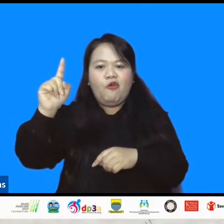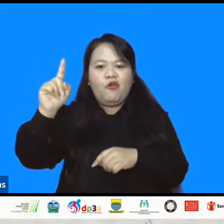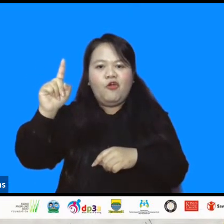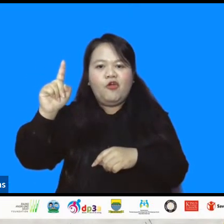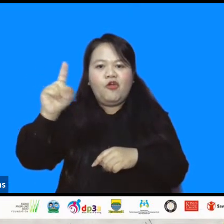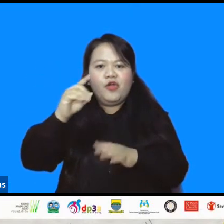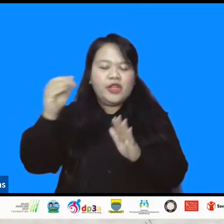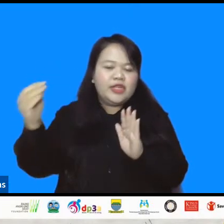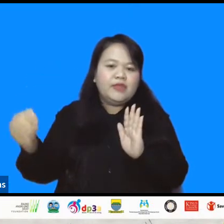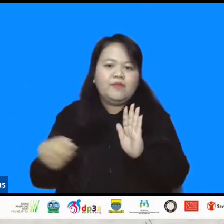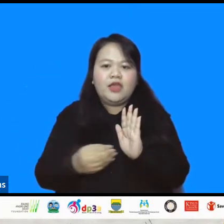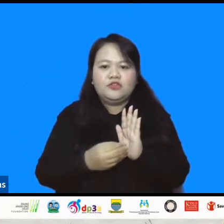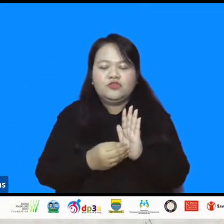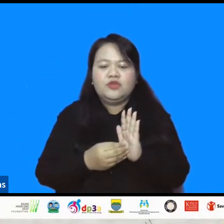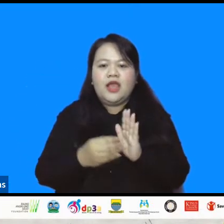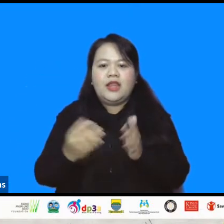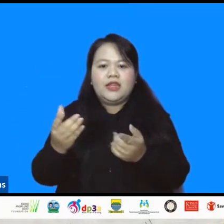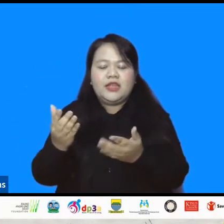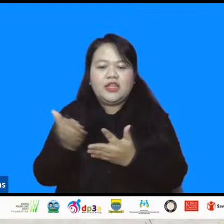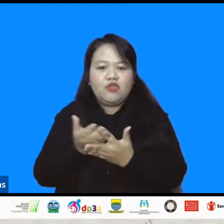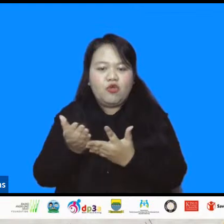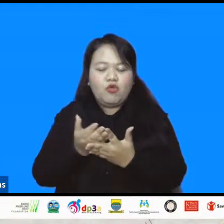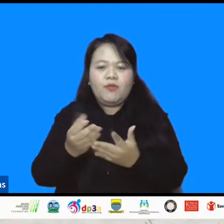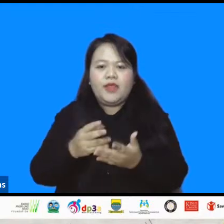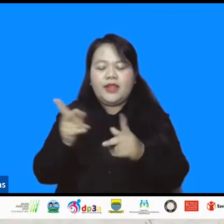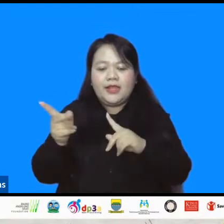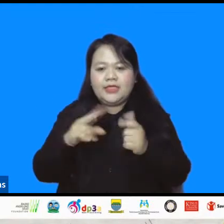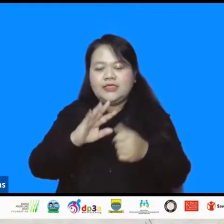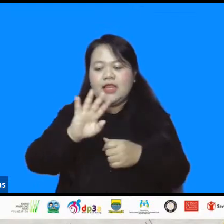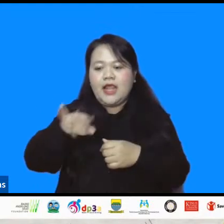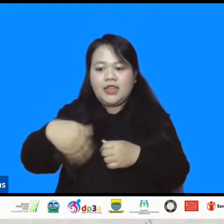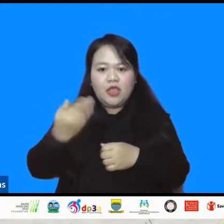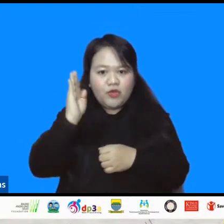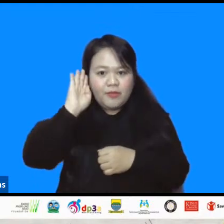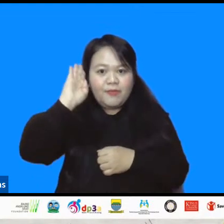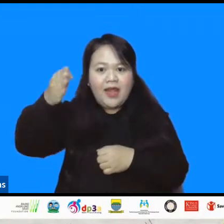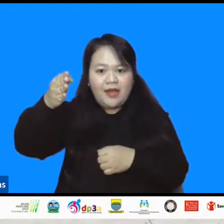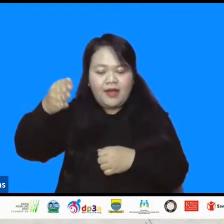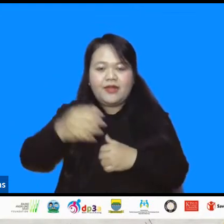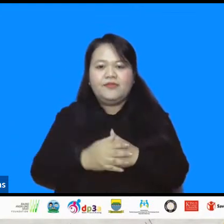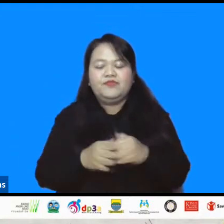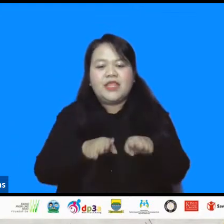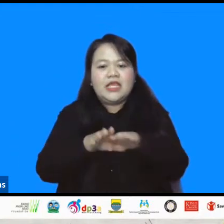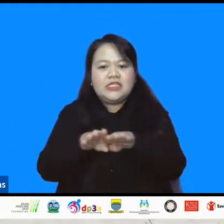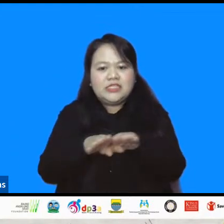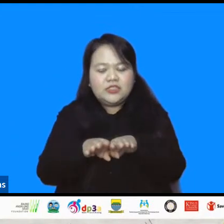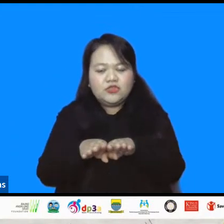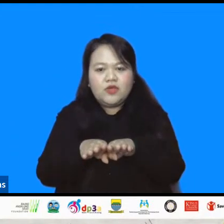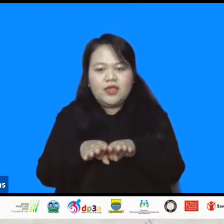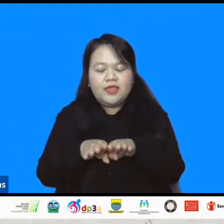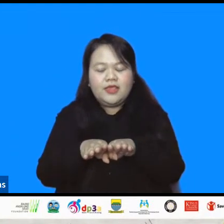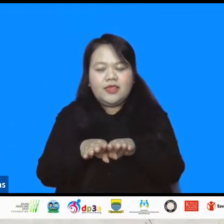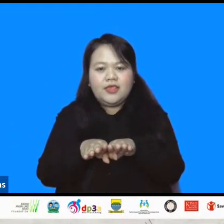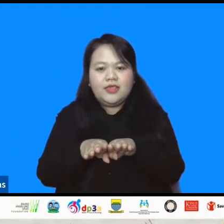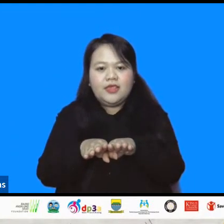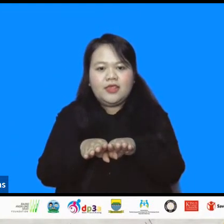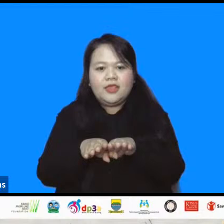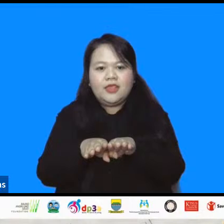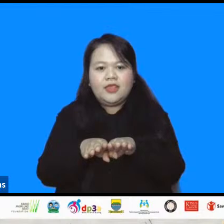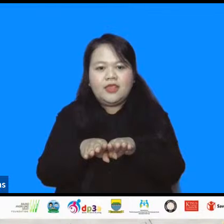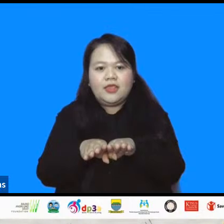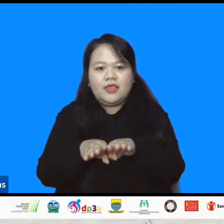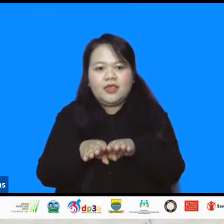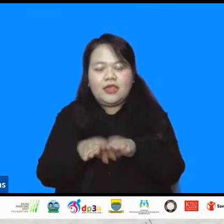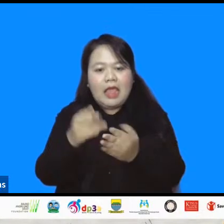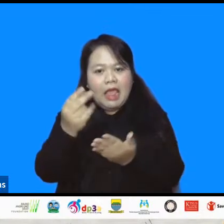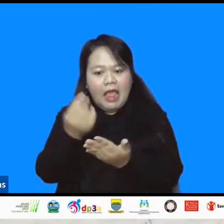Akan dimasukkan di dalam dokumen perencanaan untuk RKPD tahun depan gitu sesuai dengan tentunya kemampuan